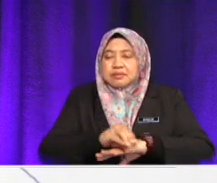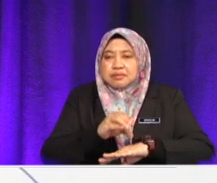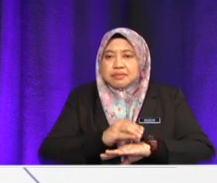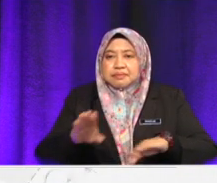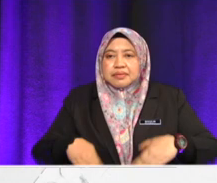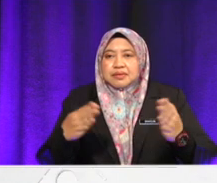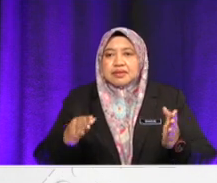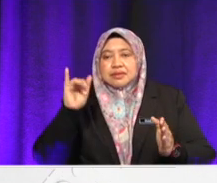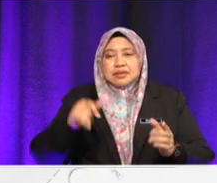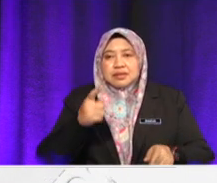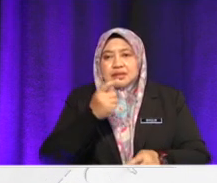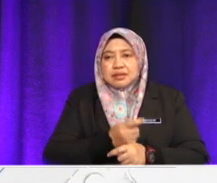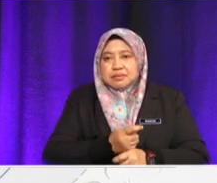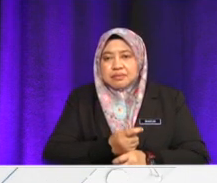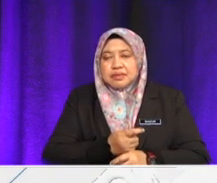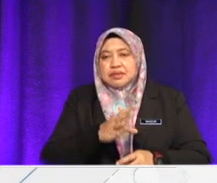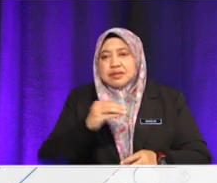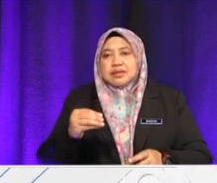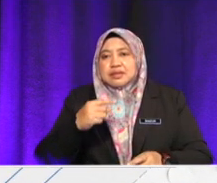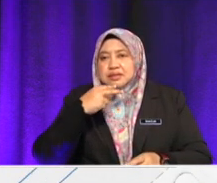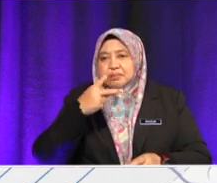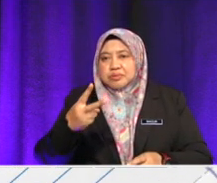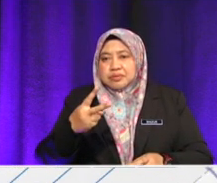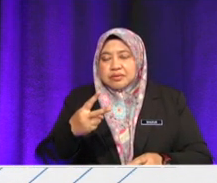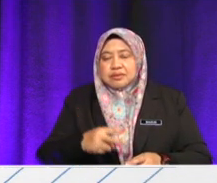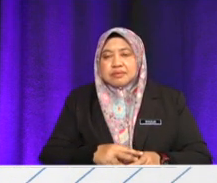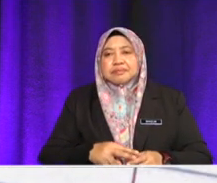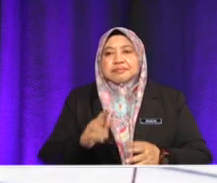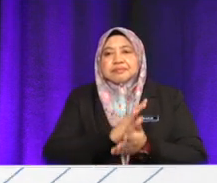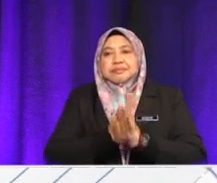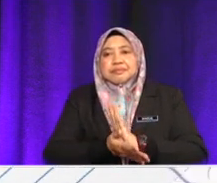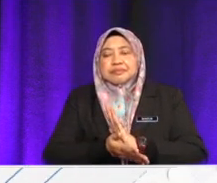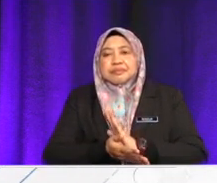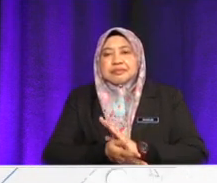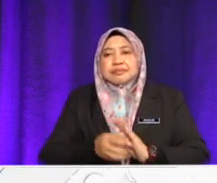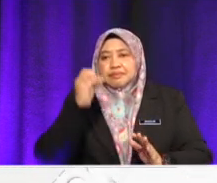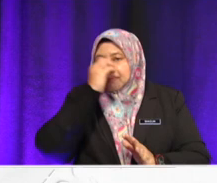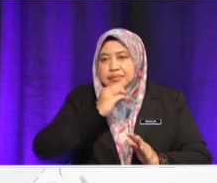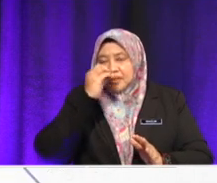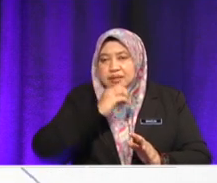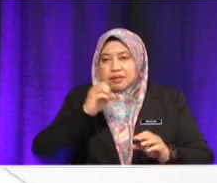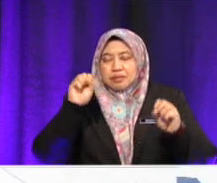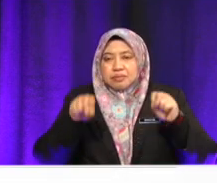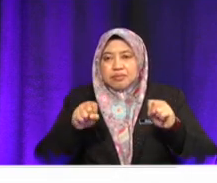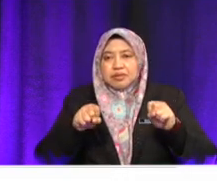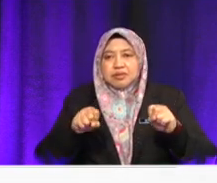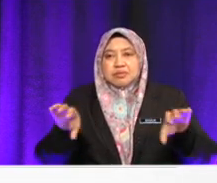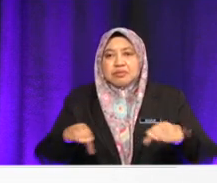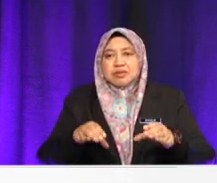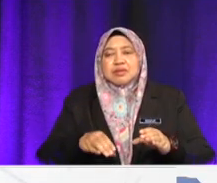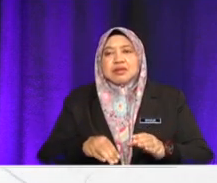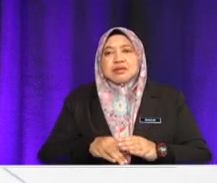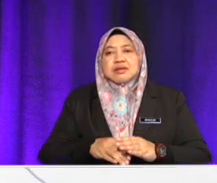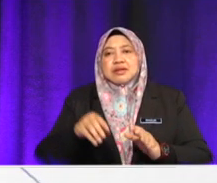juga sebutan dalam berbahasa jadi Lisan Ini boleh dibuat secara spontan ataupun